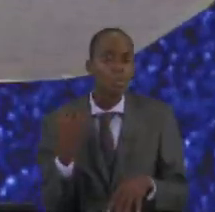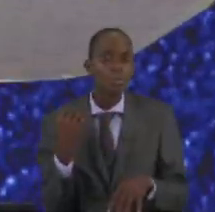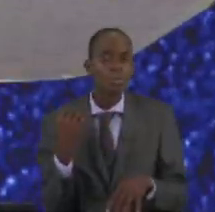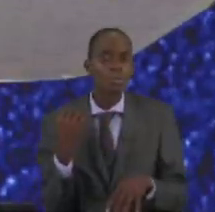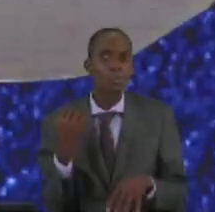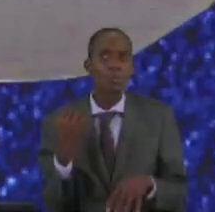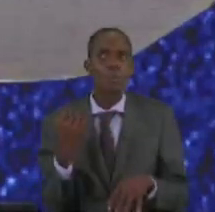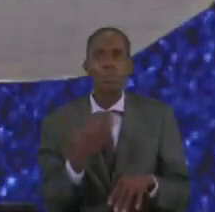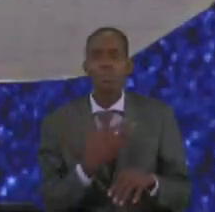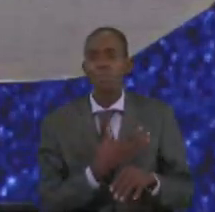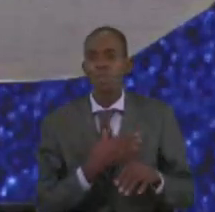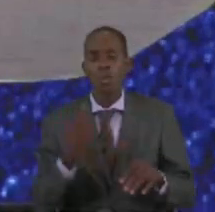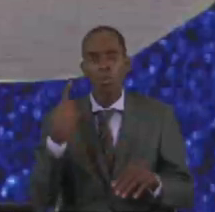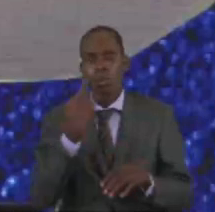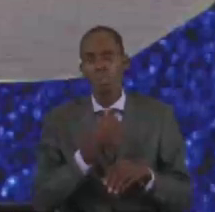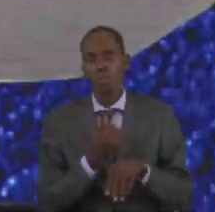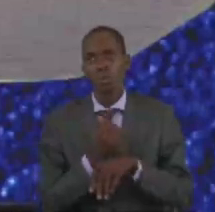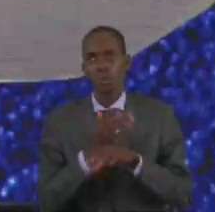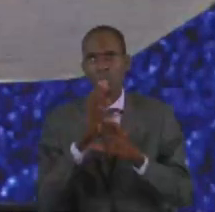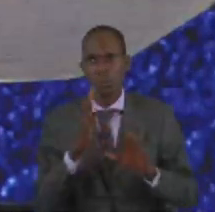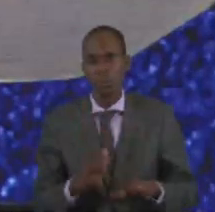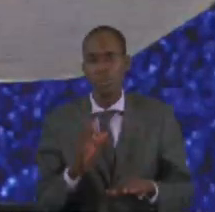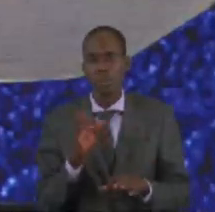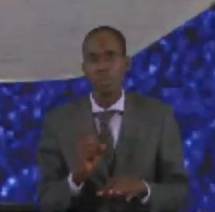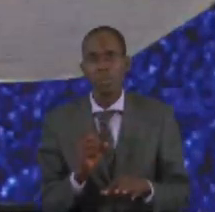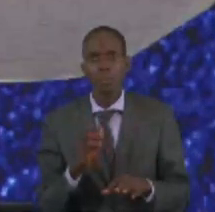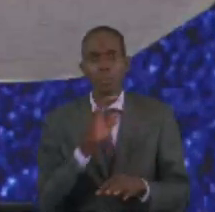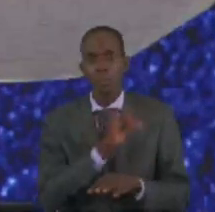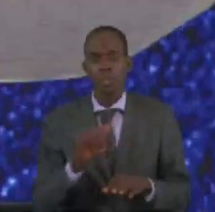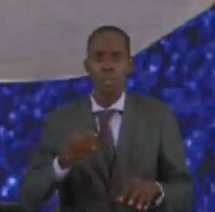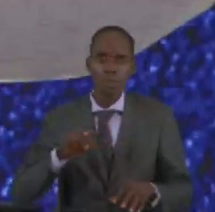était insensible. Et ce qu'il dit ici que